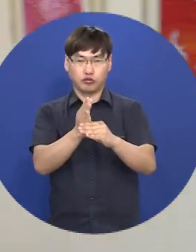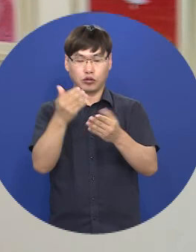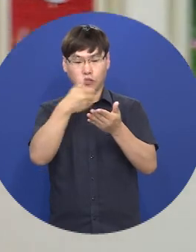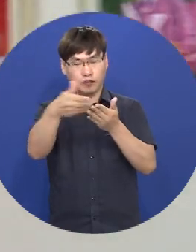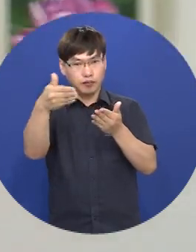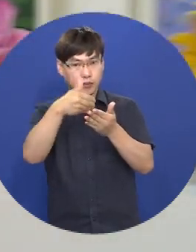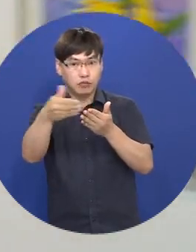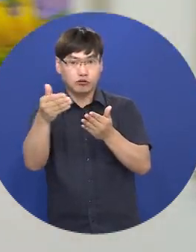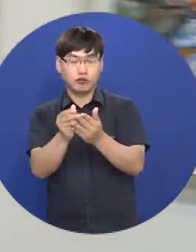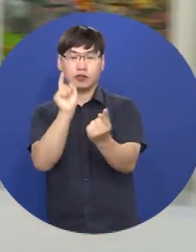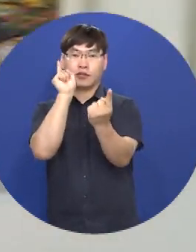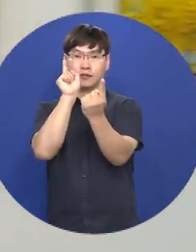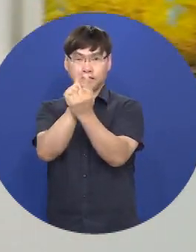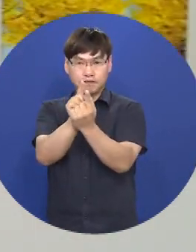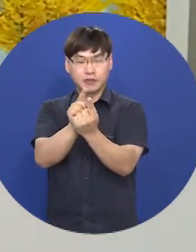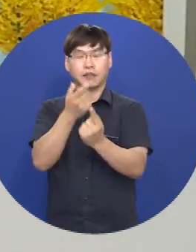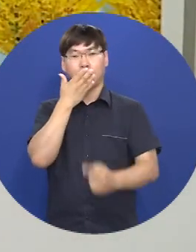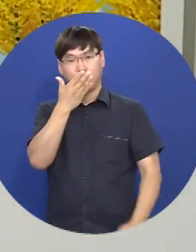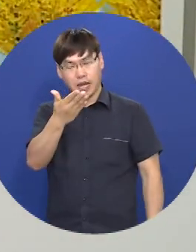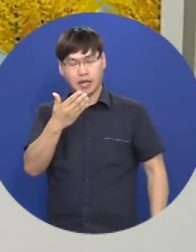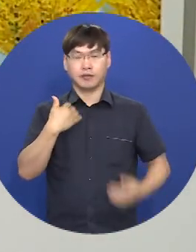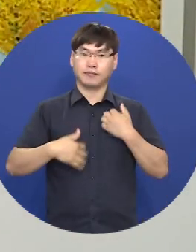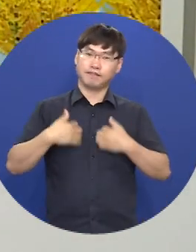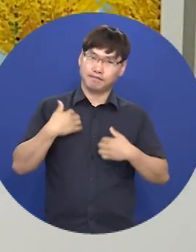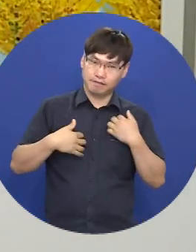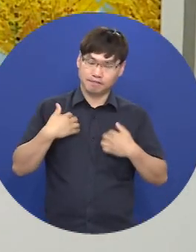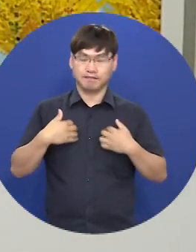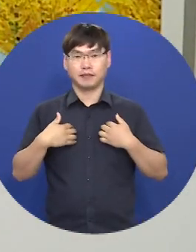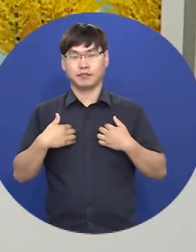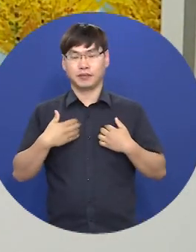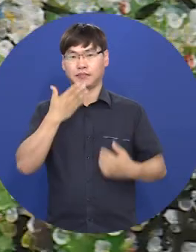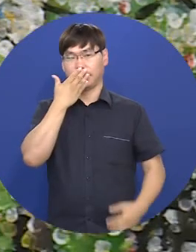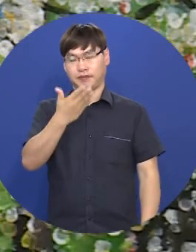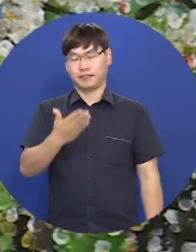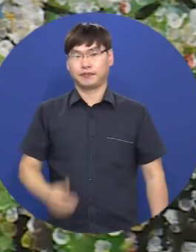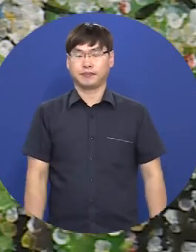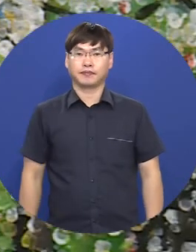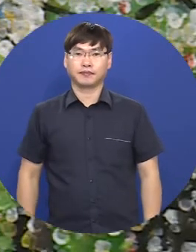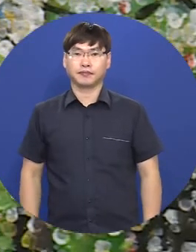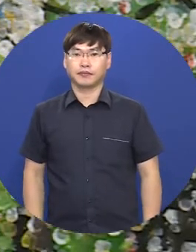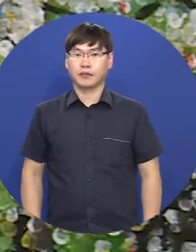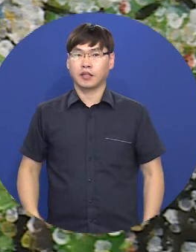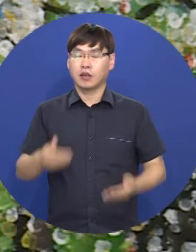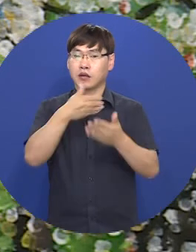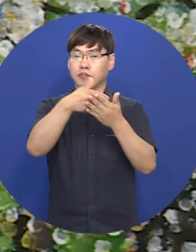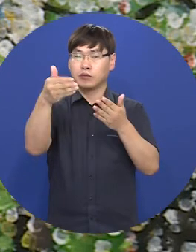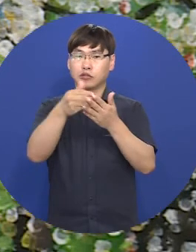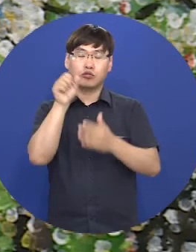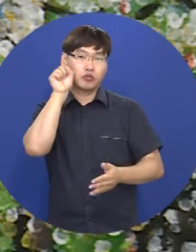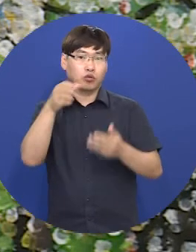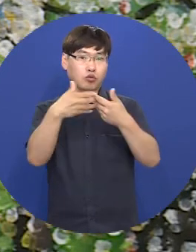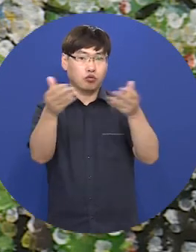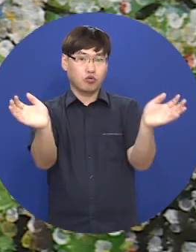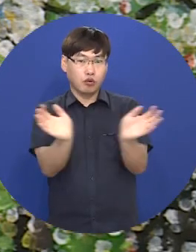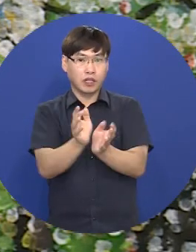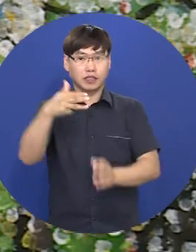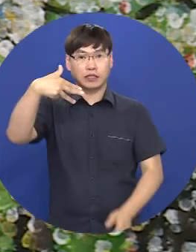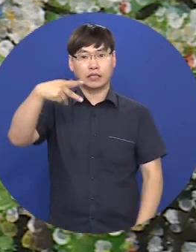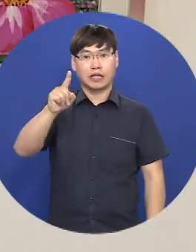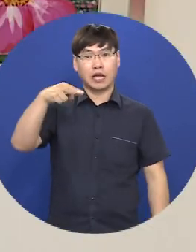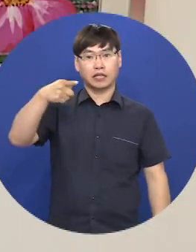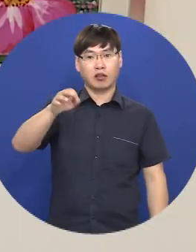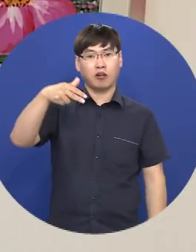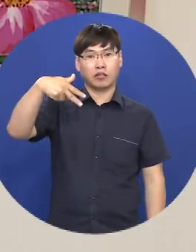문화예술에 더 가까이서 볼 수 있고 즐길 수 있는 시간이었습니다. 평창 미술동호회는 차성자 회장을